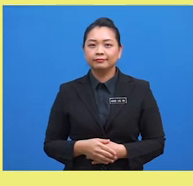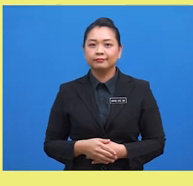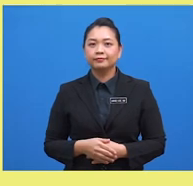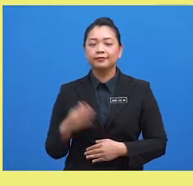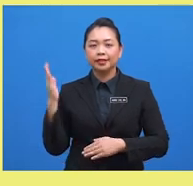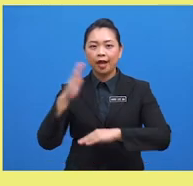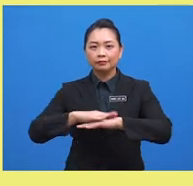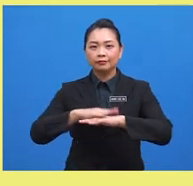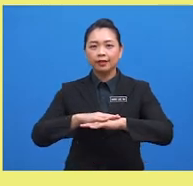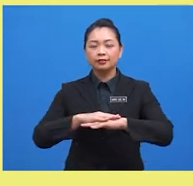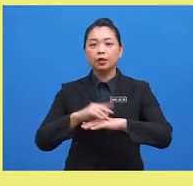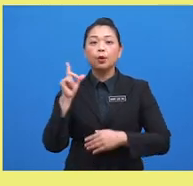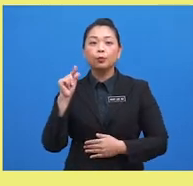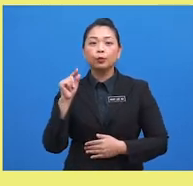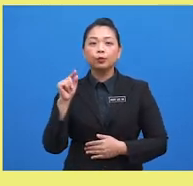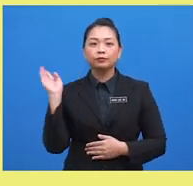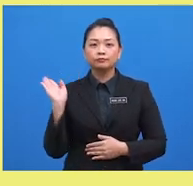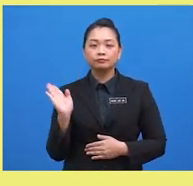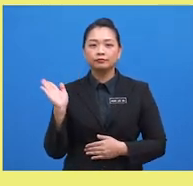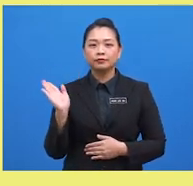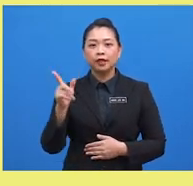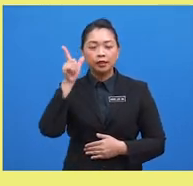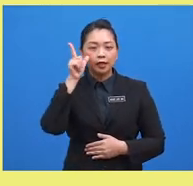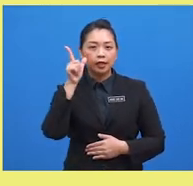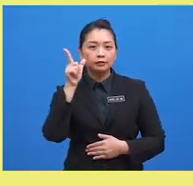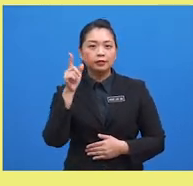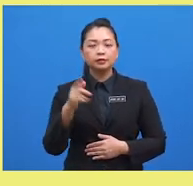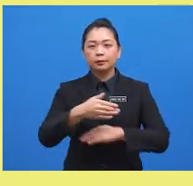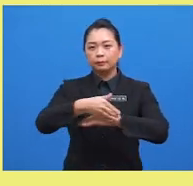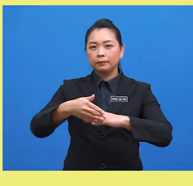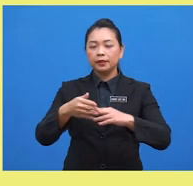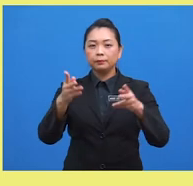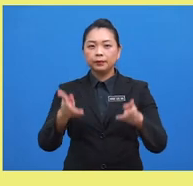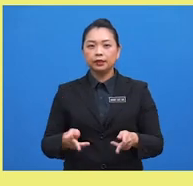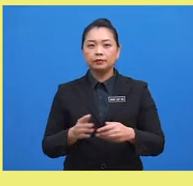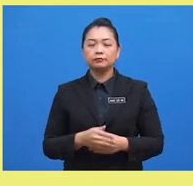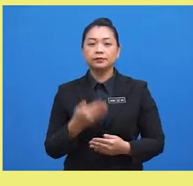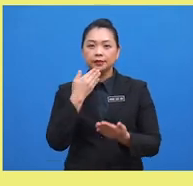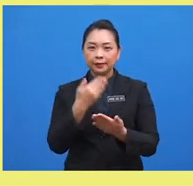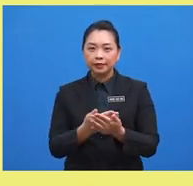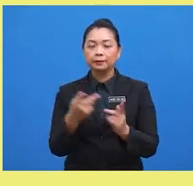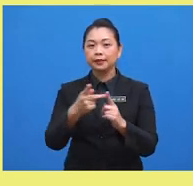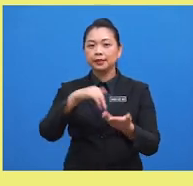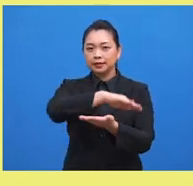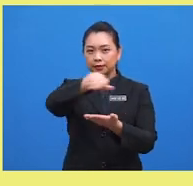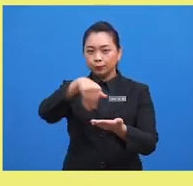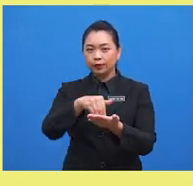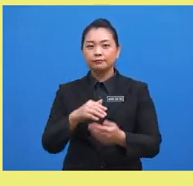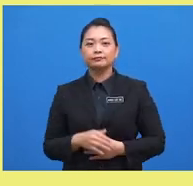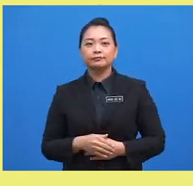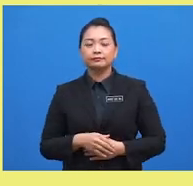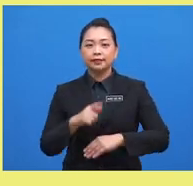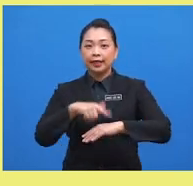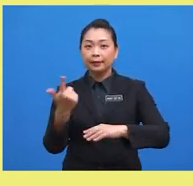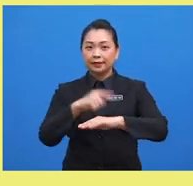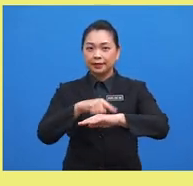Di atas dahan, burung tempuah melihat rusa tepi perigi. Terima kasih pada